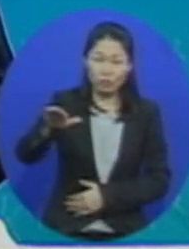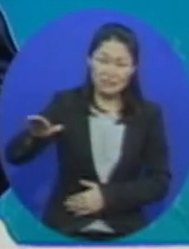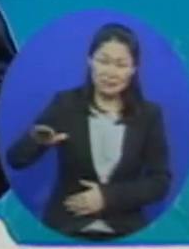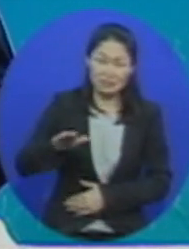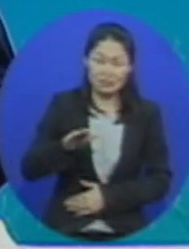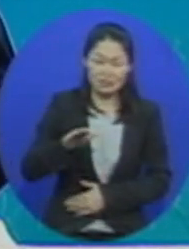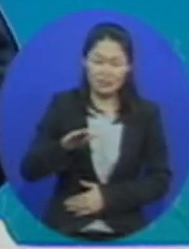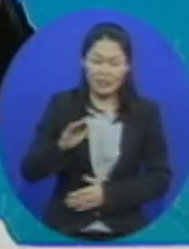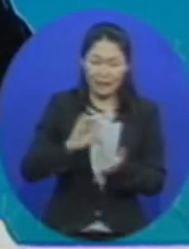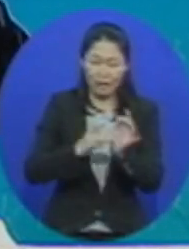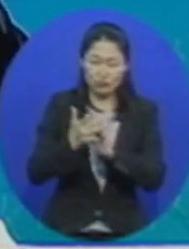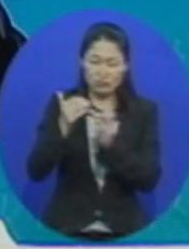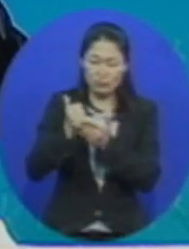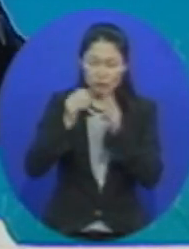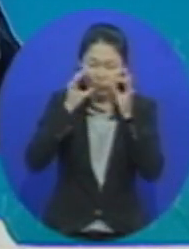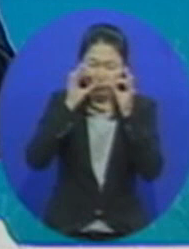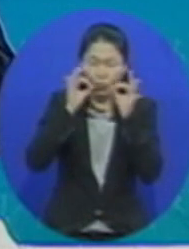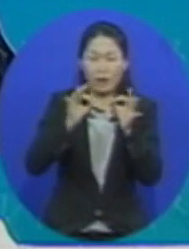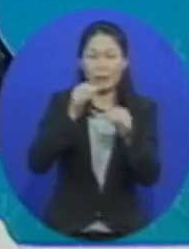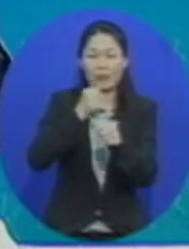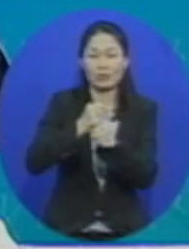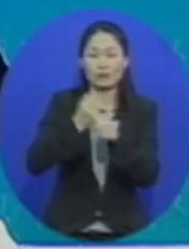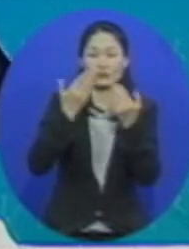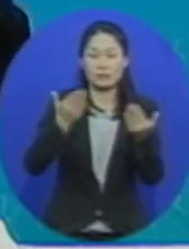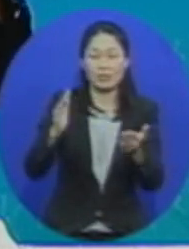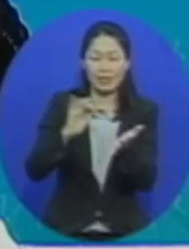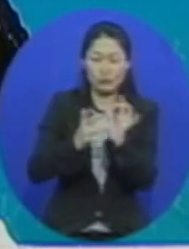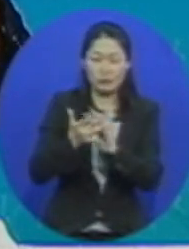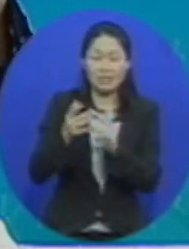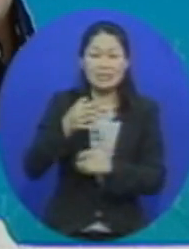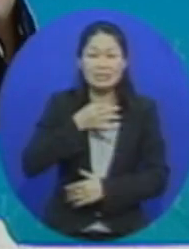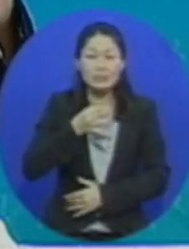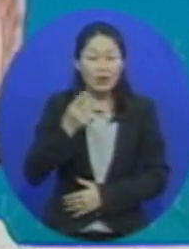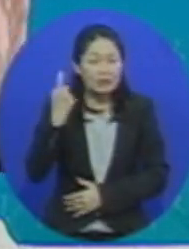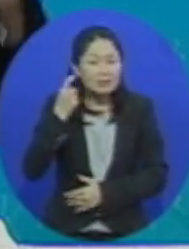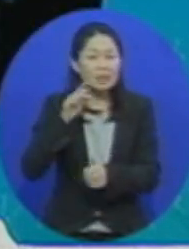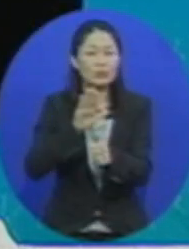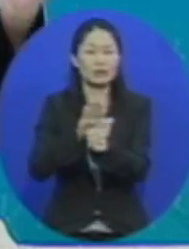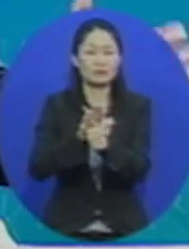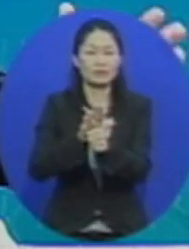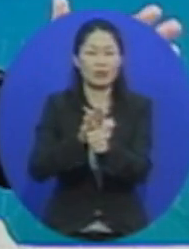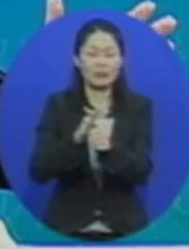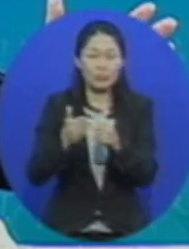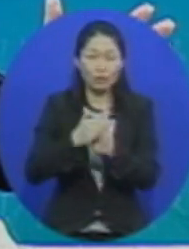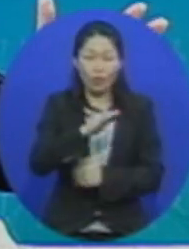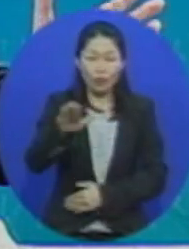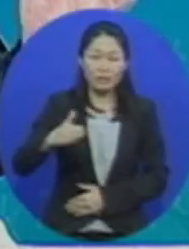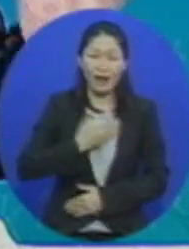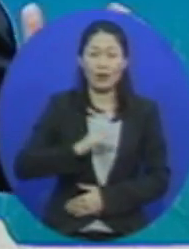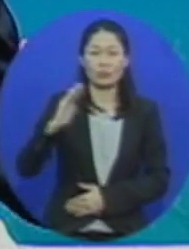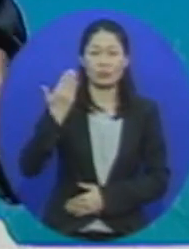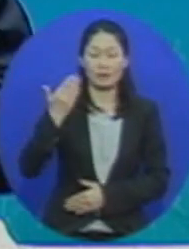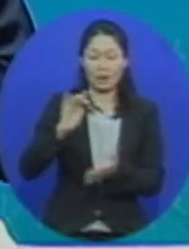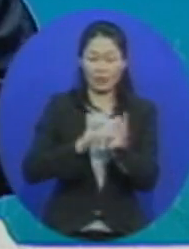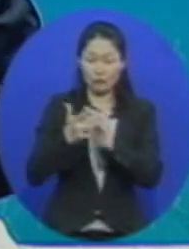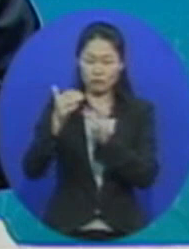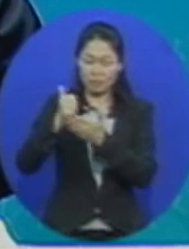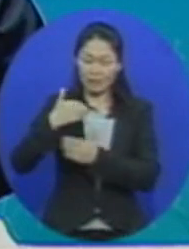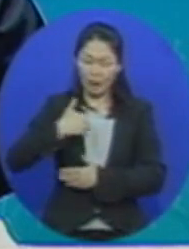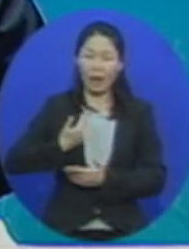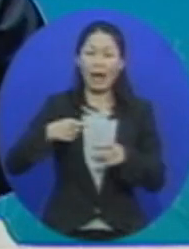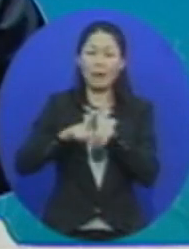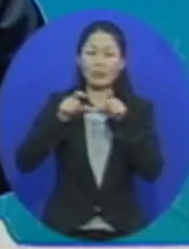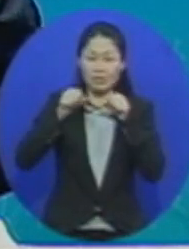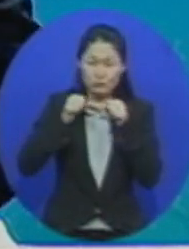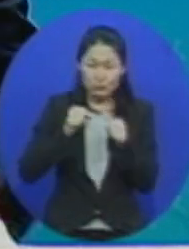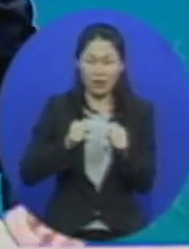예수님을 보게 해주세요 예수님의 음성을 듣게 해주세요 그래서 여러분의 알게 됩니다 예수님이 나와 함께 계시